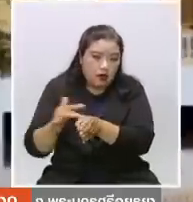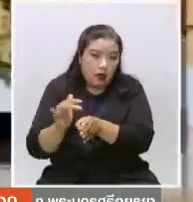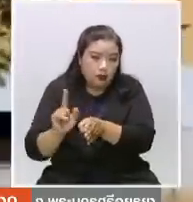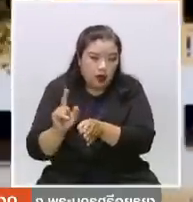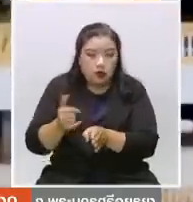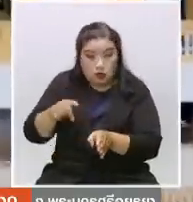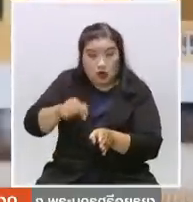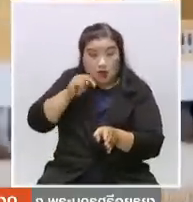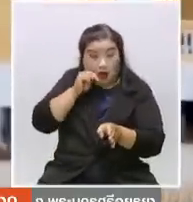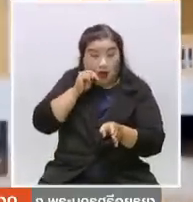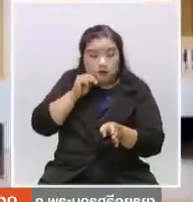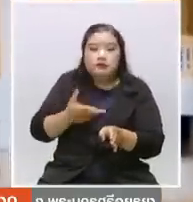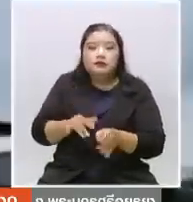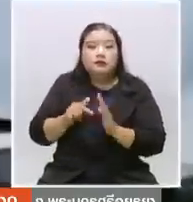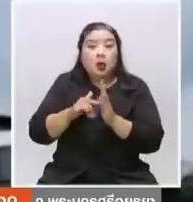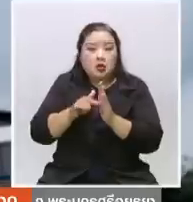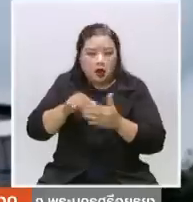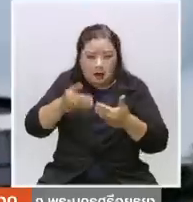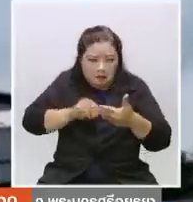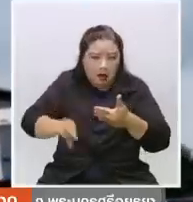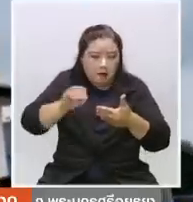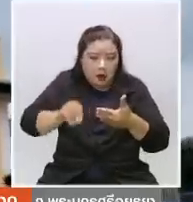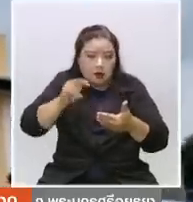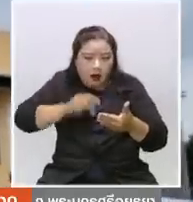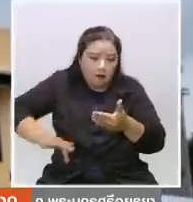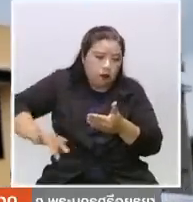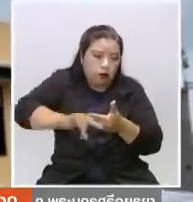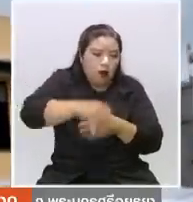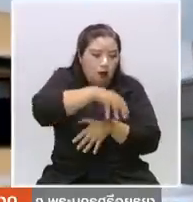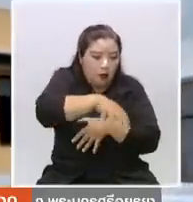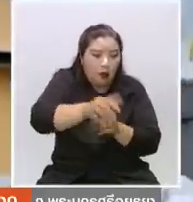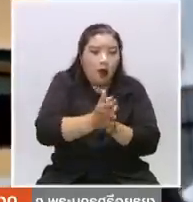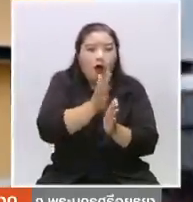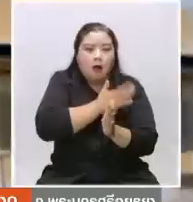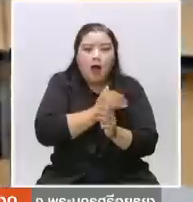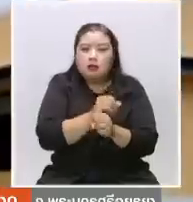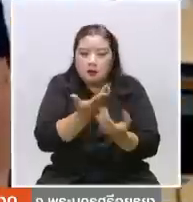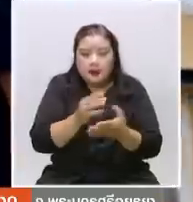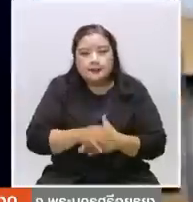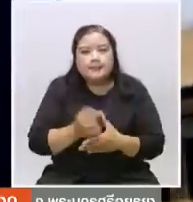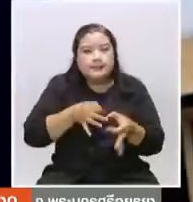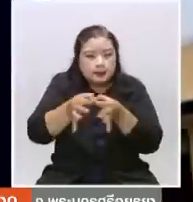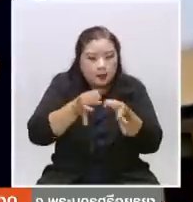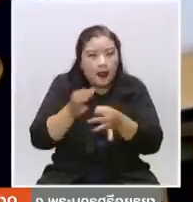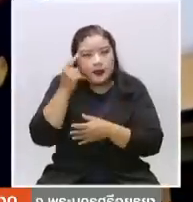าพระยาปรับเพิ่มการระบายน้ำพร้อมกับหารือพูดคุยกับหน่วยงานที่เกี่ยวข้องนำเอาบทเรียนตอน